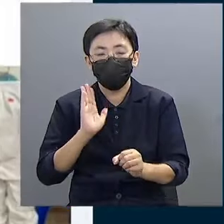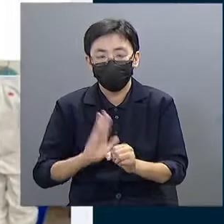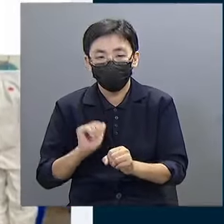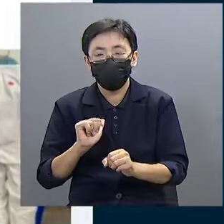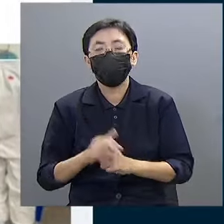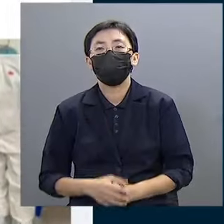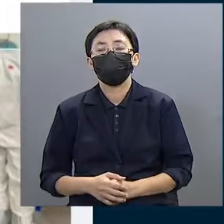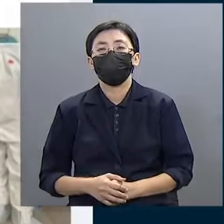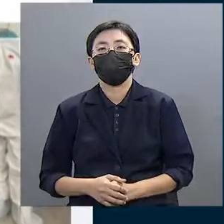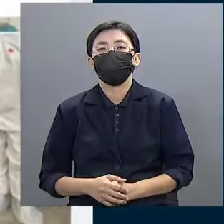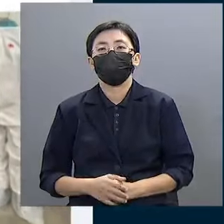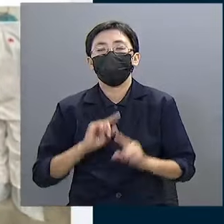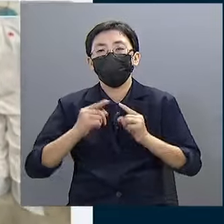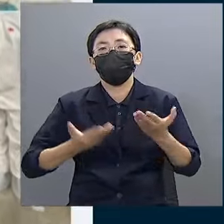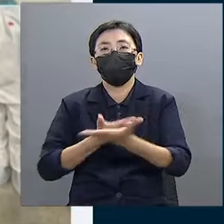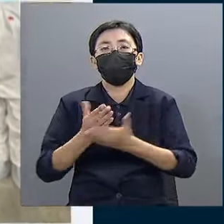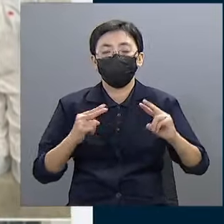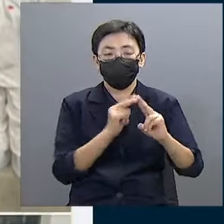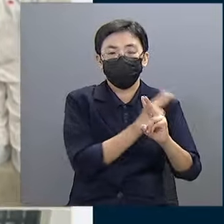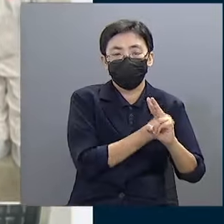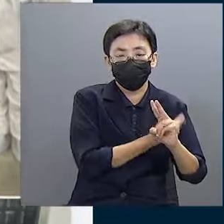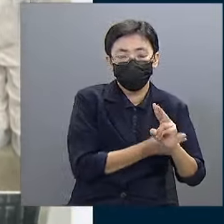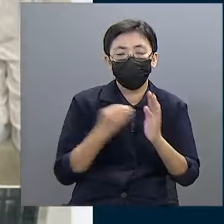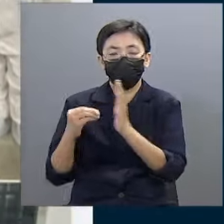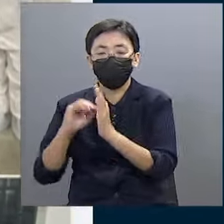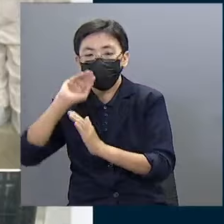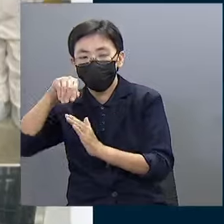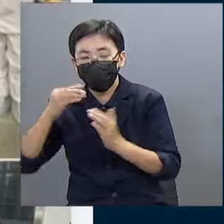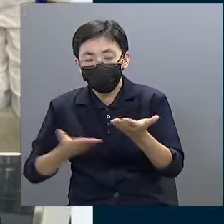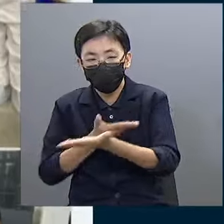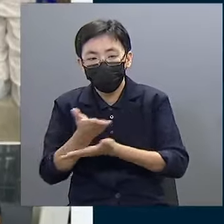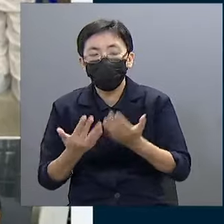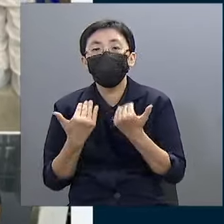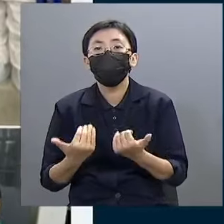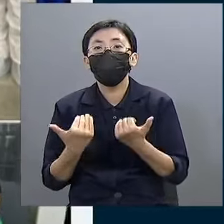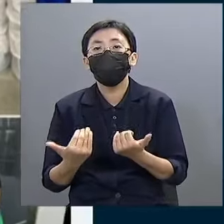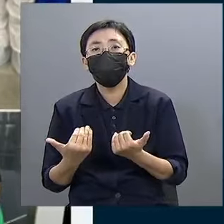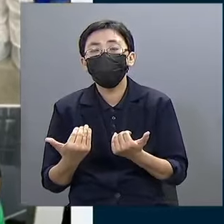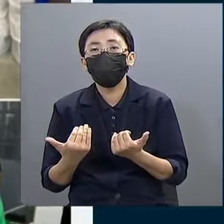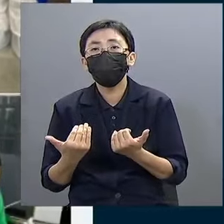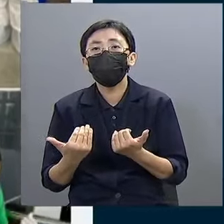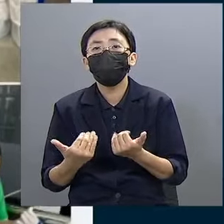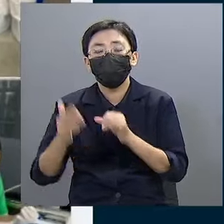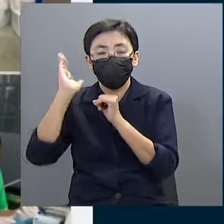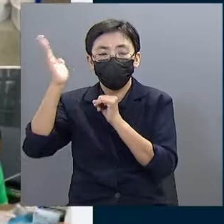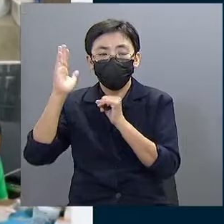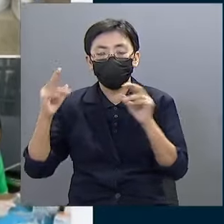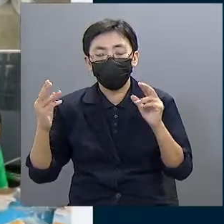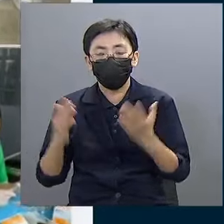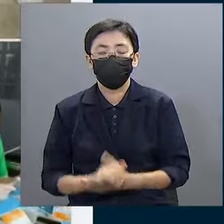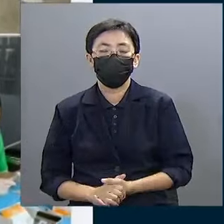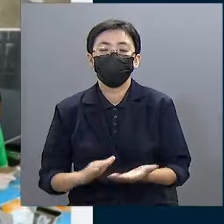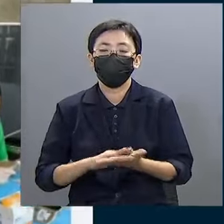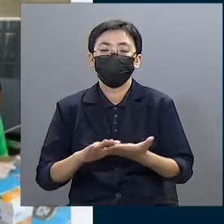การหารือระหว่างกระทรวงสาธารณสุขกับกทมวันนี้นายเอกวรัญญูอมราปานโฆษกกระทรวงขออภัยค่ะโฆษก